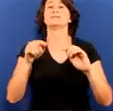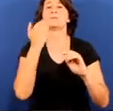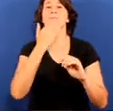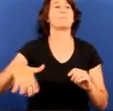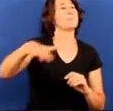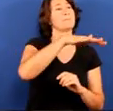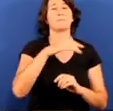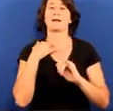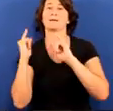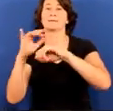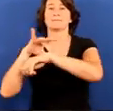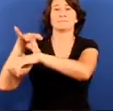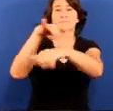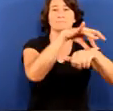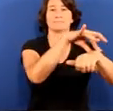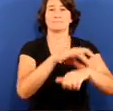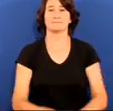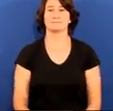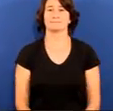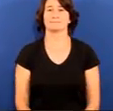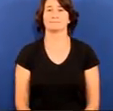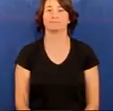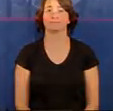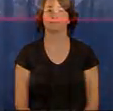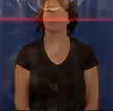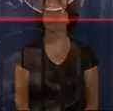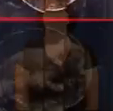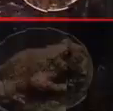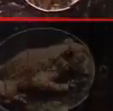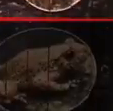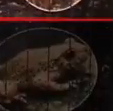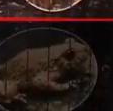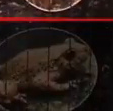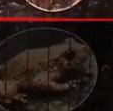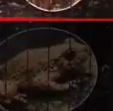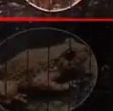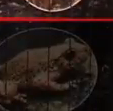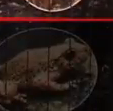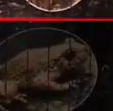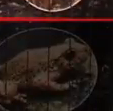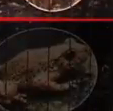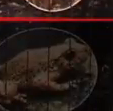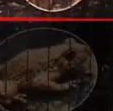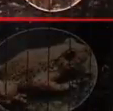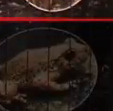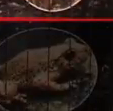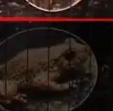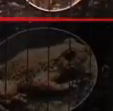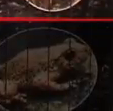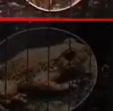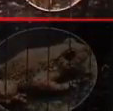irakasle Enrique Pereira eta Andres Ried Deustoko Unibertsitateko Aiziazko Ikaskuntzen Institutokoa.